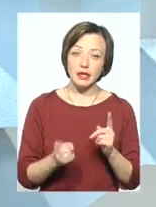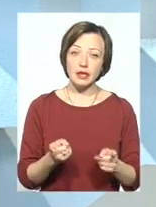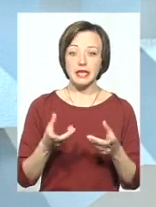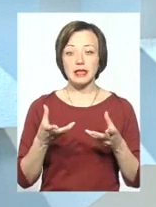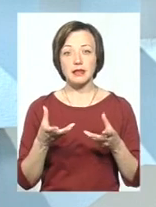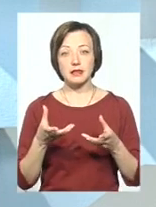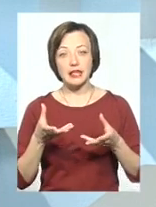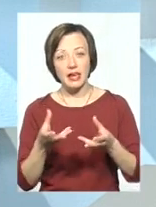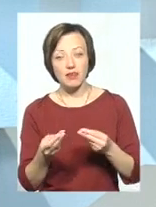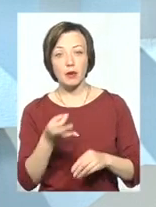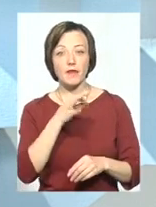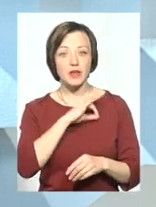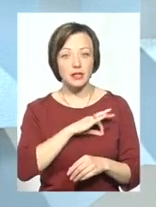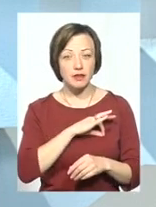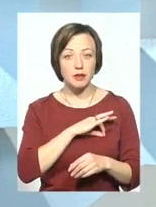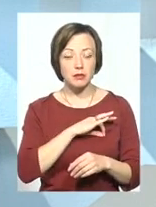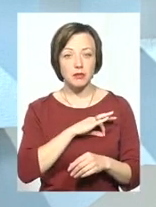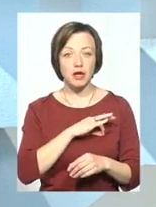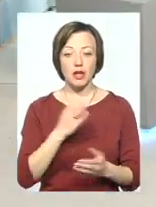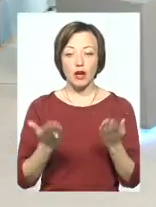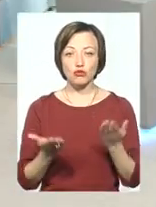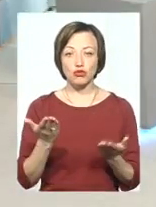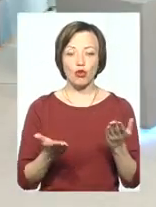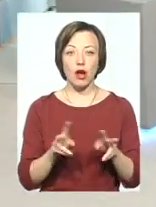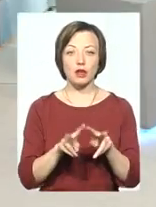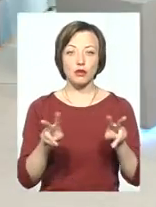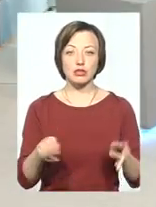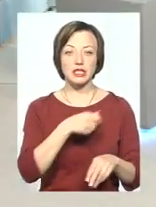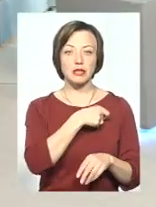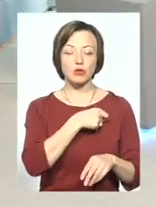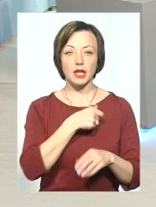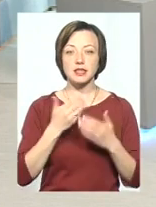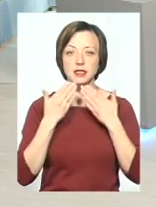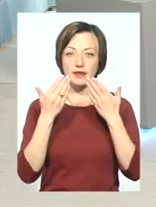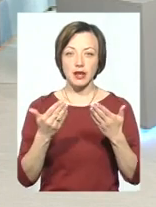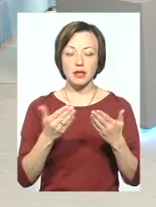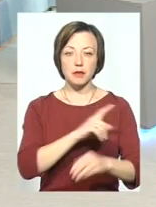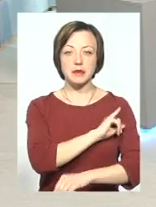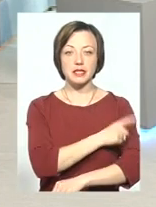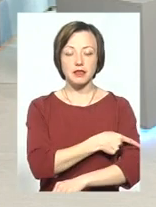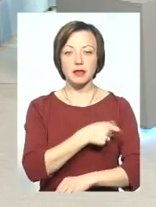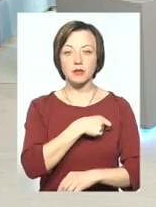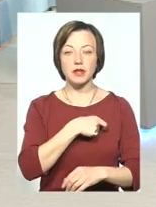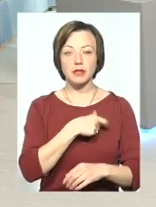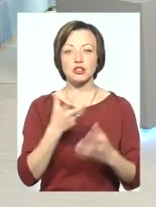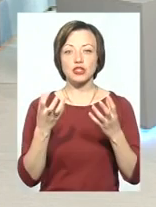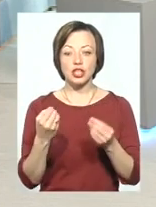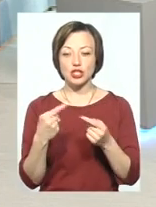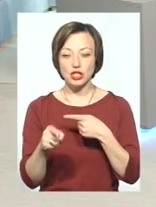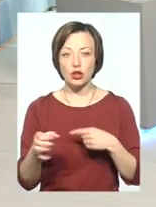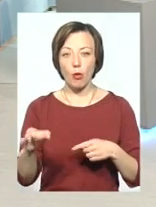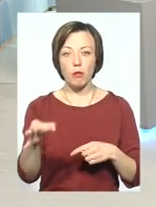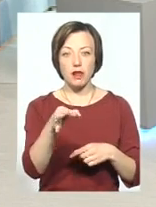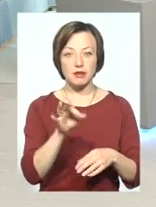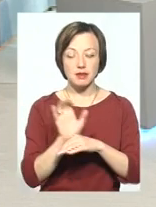дієвими і ефективними, якщо аналогічні депутатські звернення підсилюються депутатськими зверненнями з інших